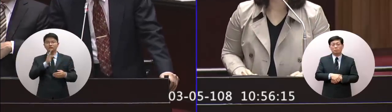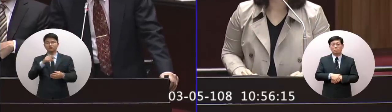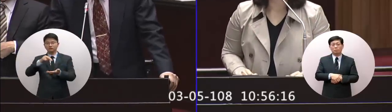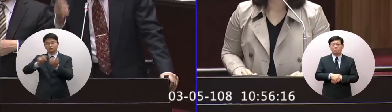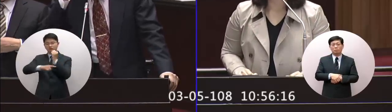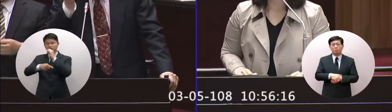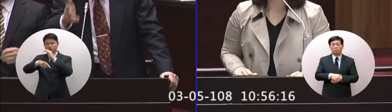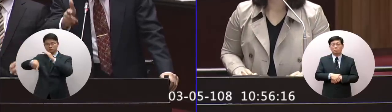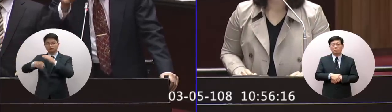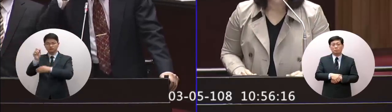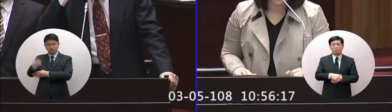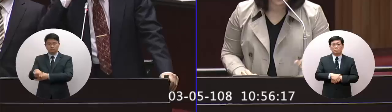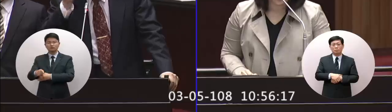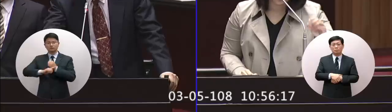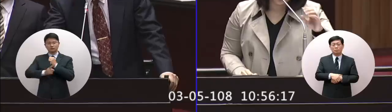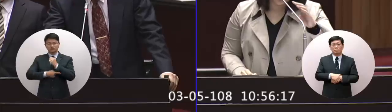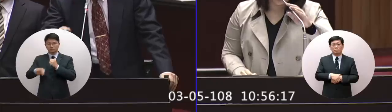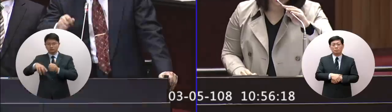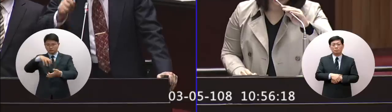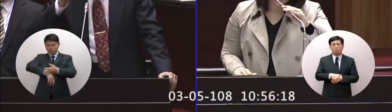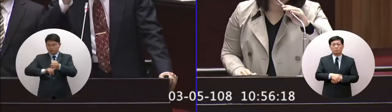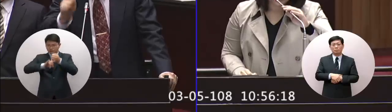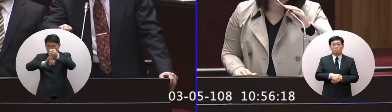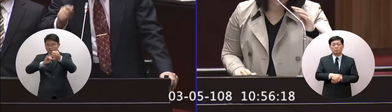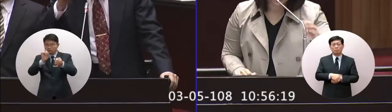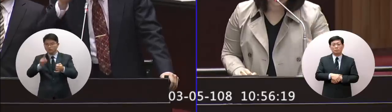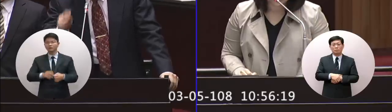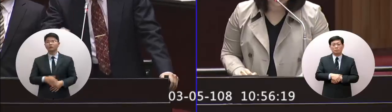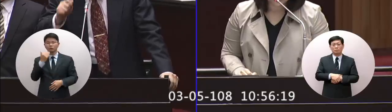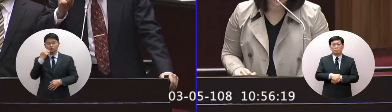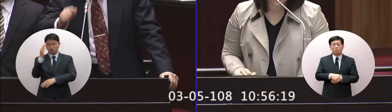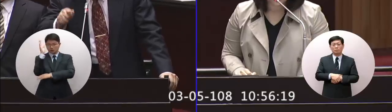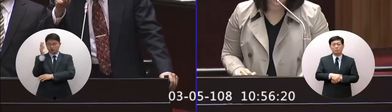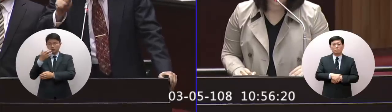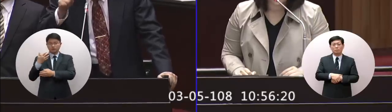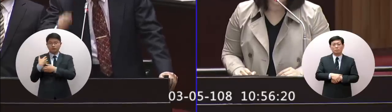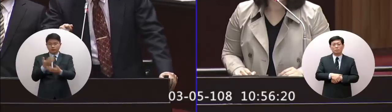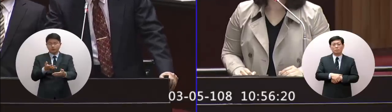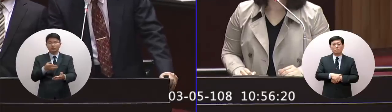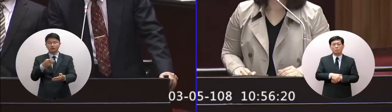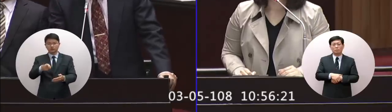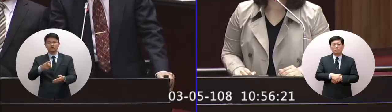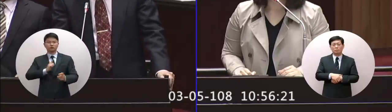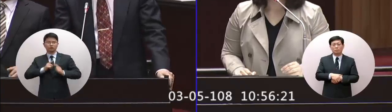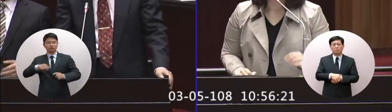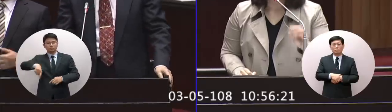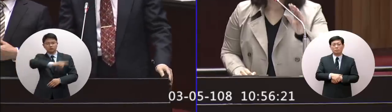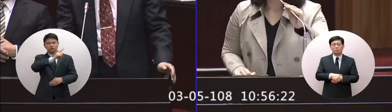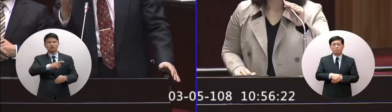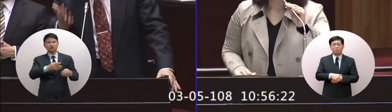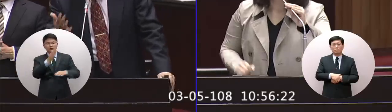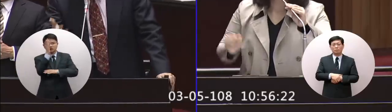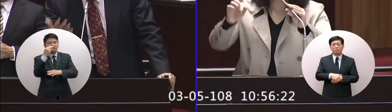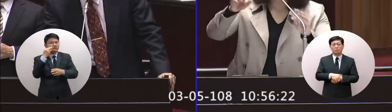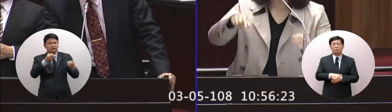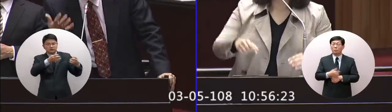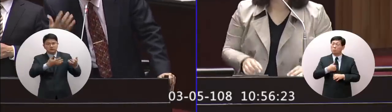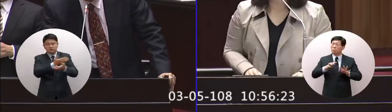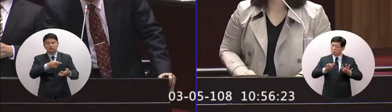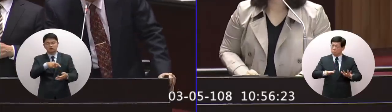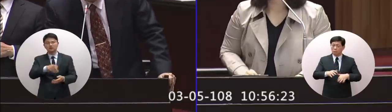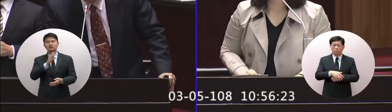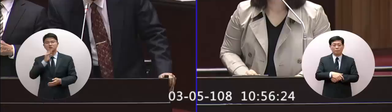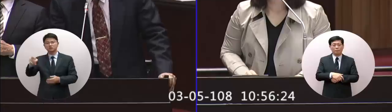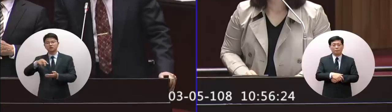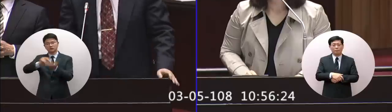律，大院通过了法律里面就限定没有政府授权不能去谈政治议题。我们尊重大院